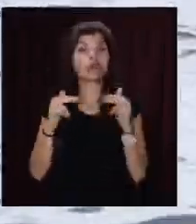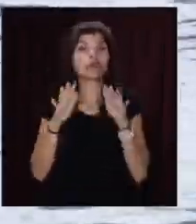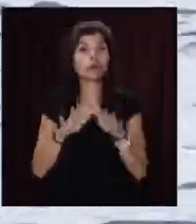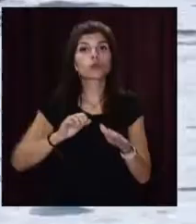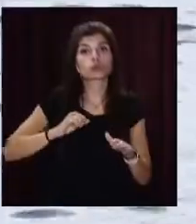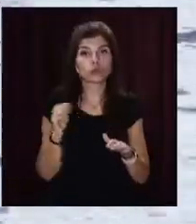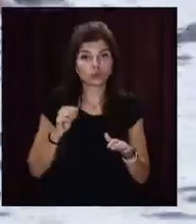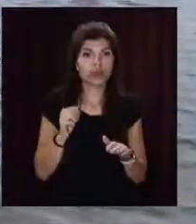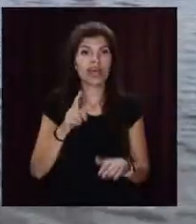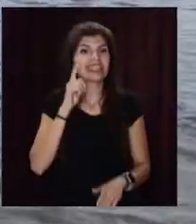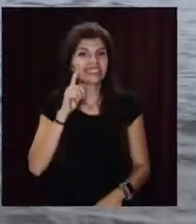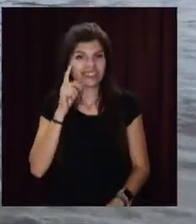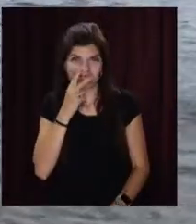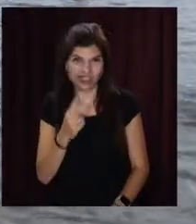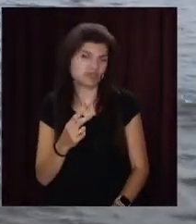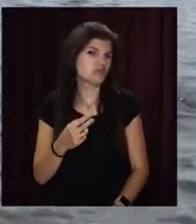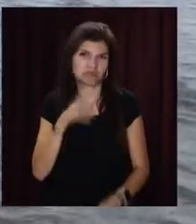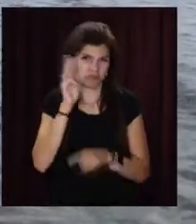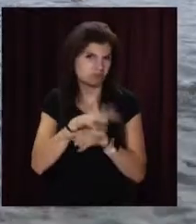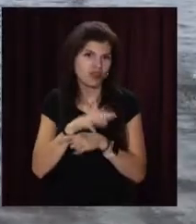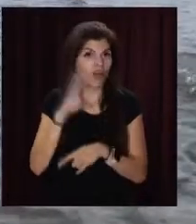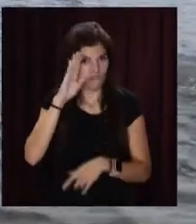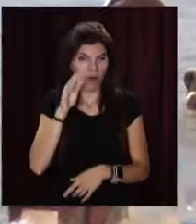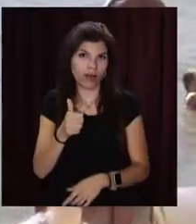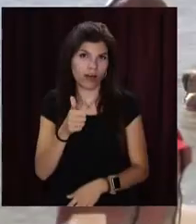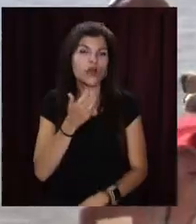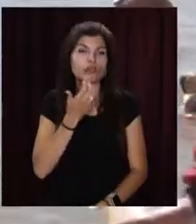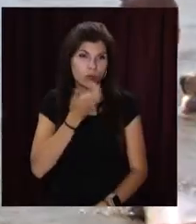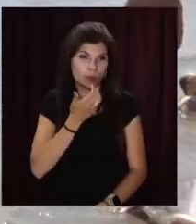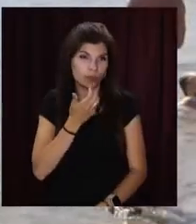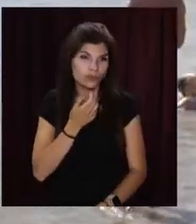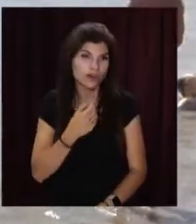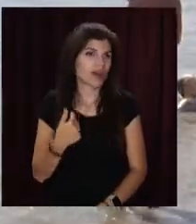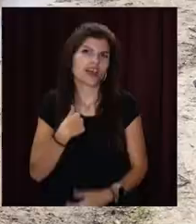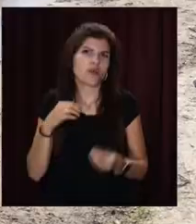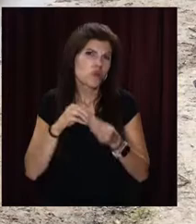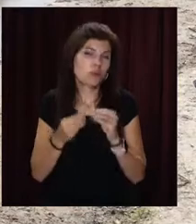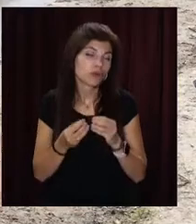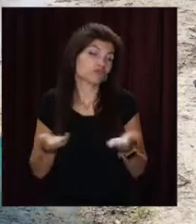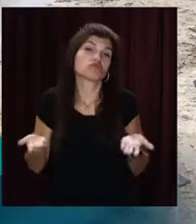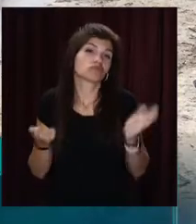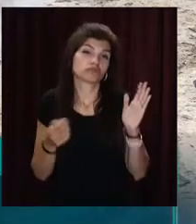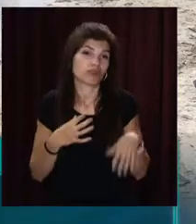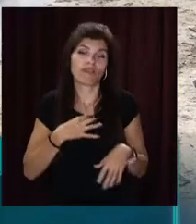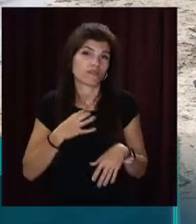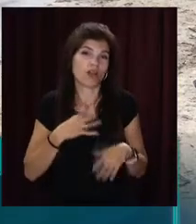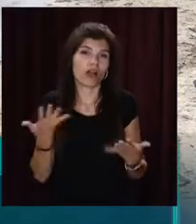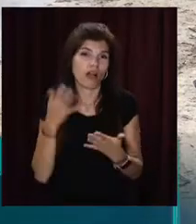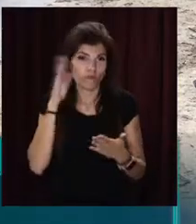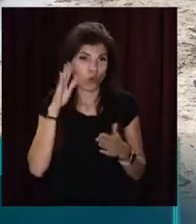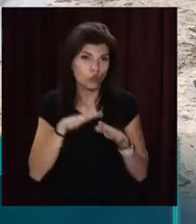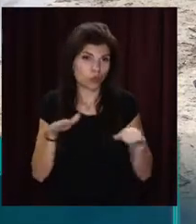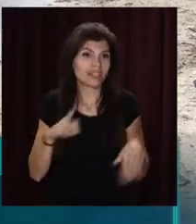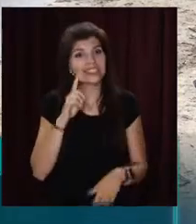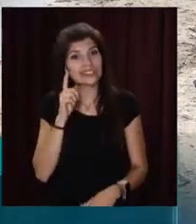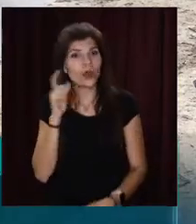приїхав до Дніпра до друзів. Каже, зеленавий колір води не бентежить. Водичка класна, тепла. Нас ця проблема не смущає. Все